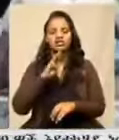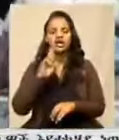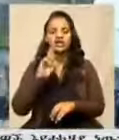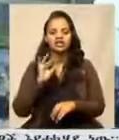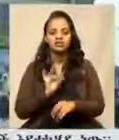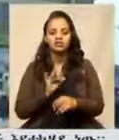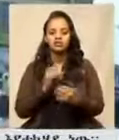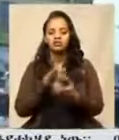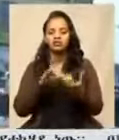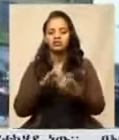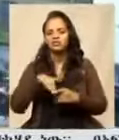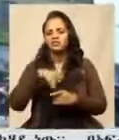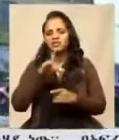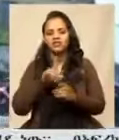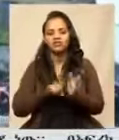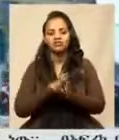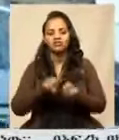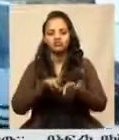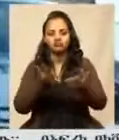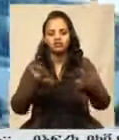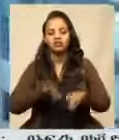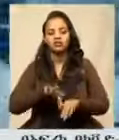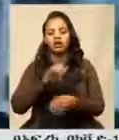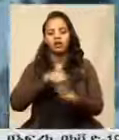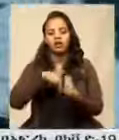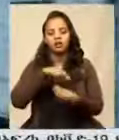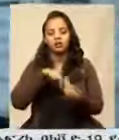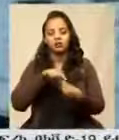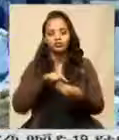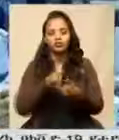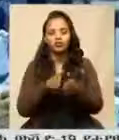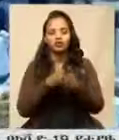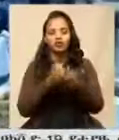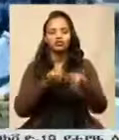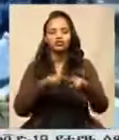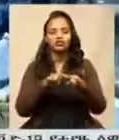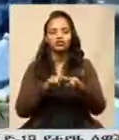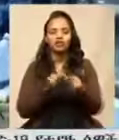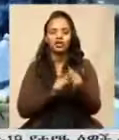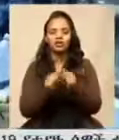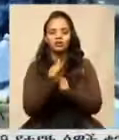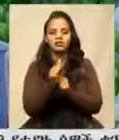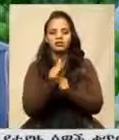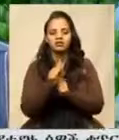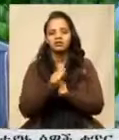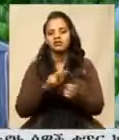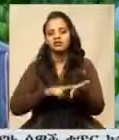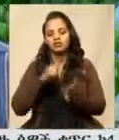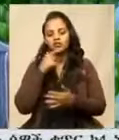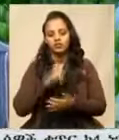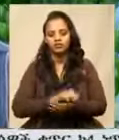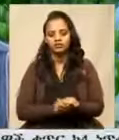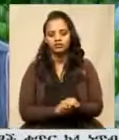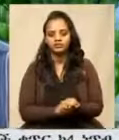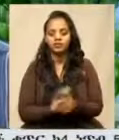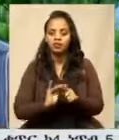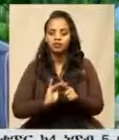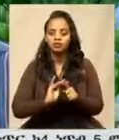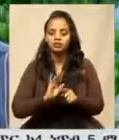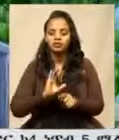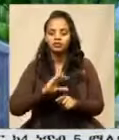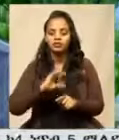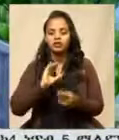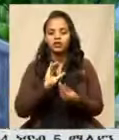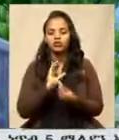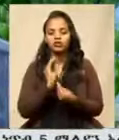ቫይረሱ በከፍተኛ ፍጥነት እየተሰራጨ ከሚገኝባቸው አካባቢዎች የጉራጌ ዞን በቀዳሚነት ይጠቀሳልም ብለዋል። ባለሙያዎቻችን በከፍተኛ